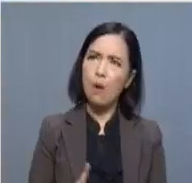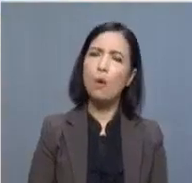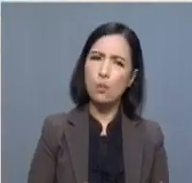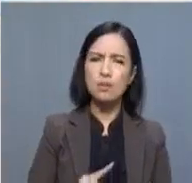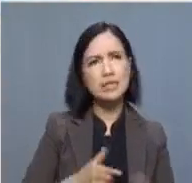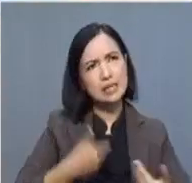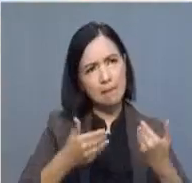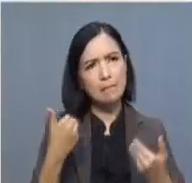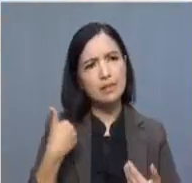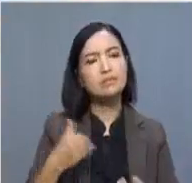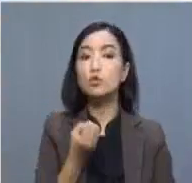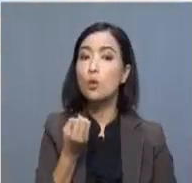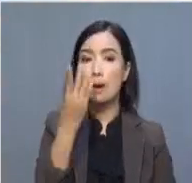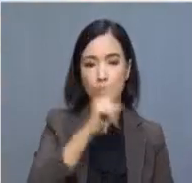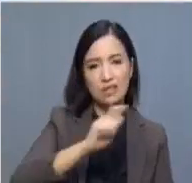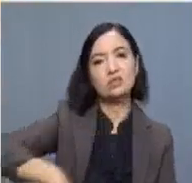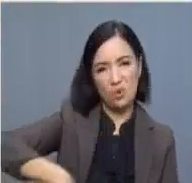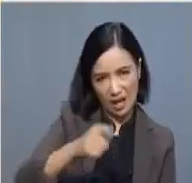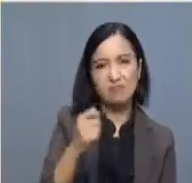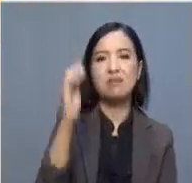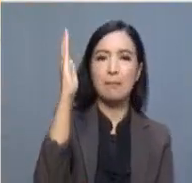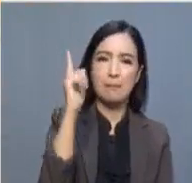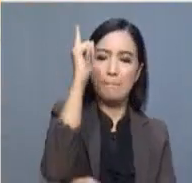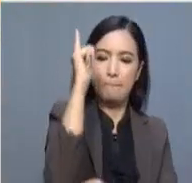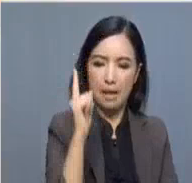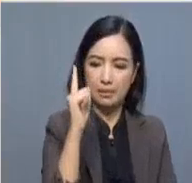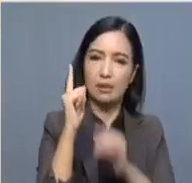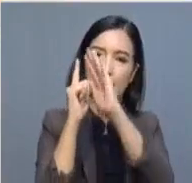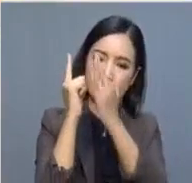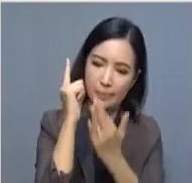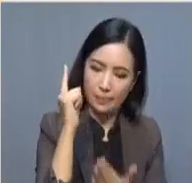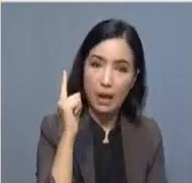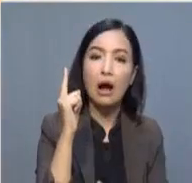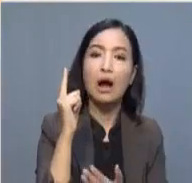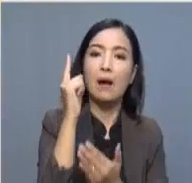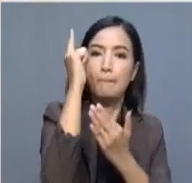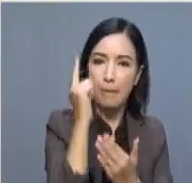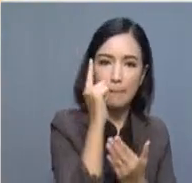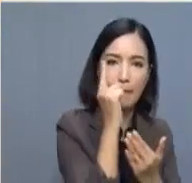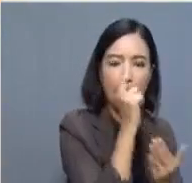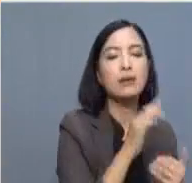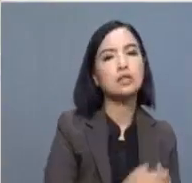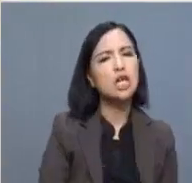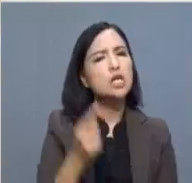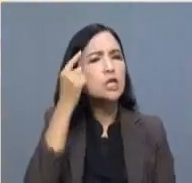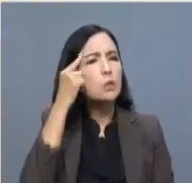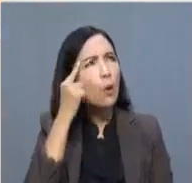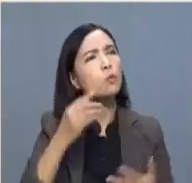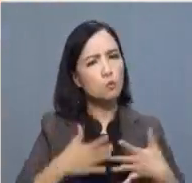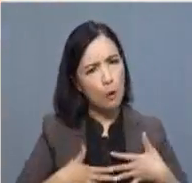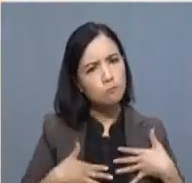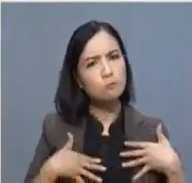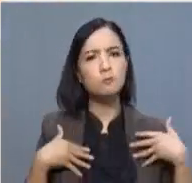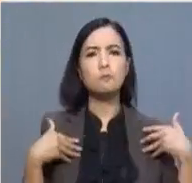ยู่เหมือนกันแต่ส่วนมากก็จะในสงกรานต์เนี่ยครับก็คืออานิสงส์ก็คือนะครับเราจะได้มีแต่ความผาสุ